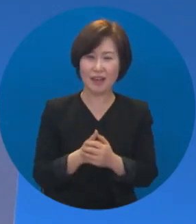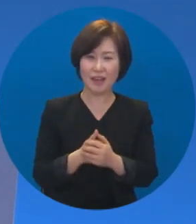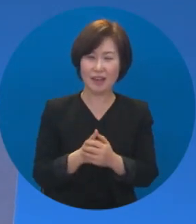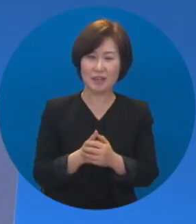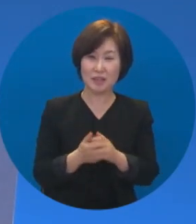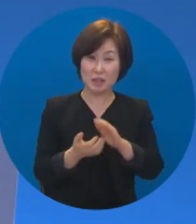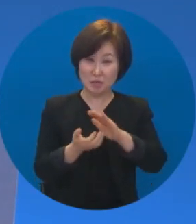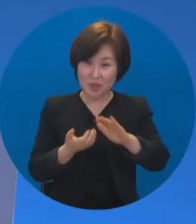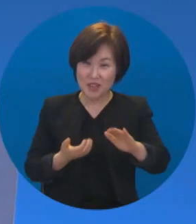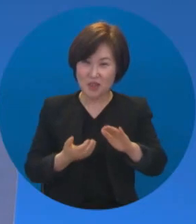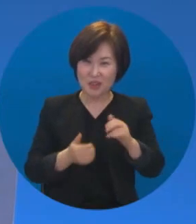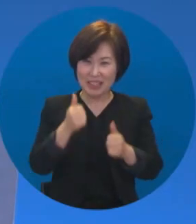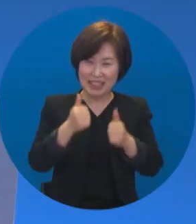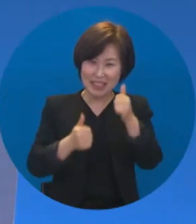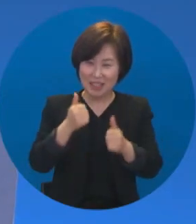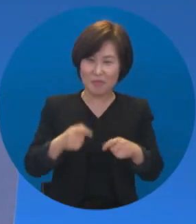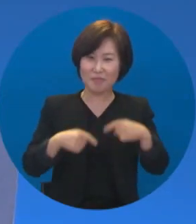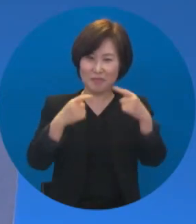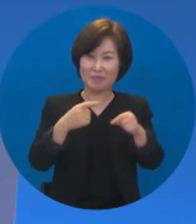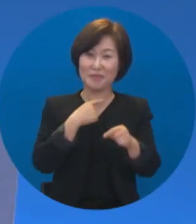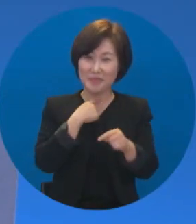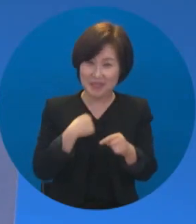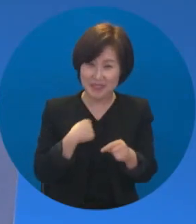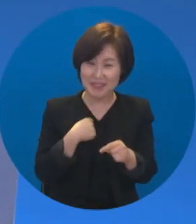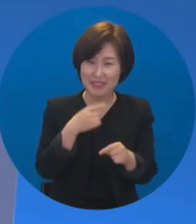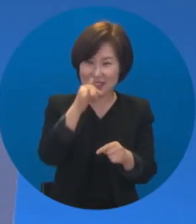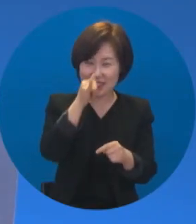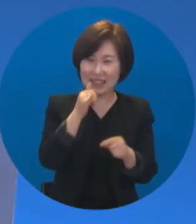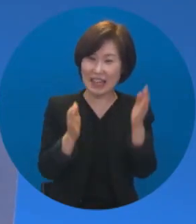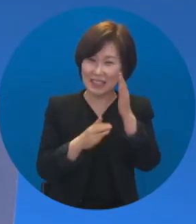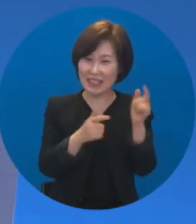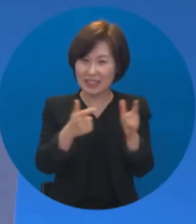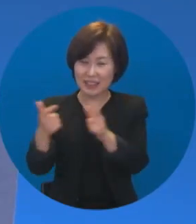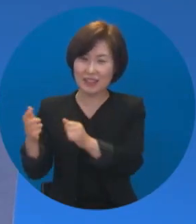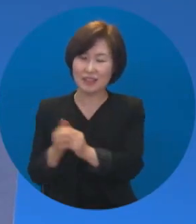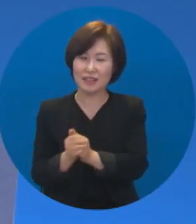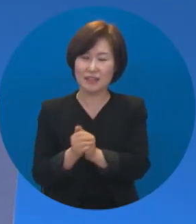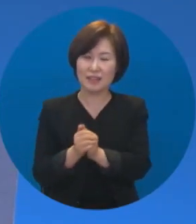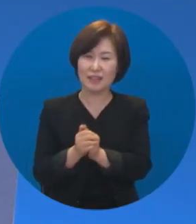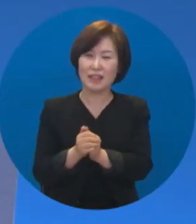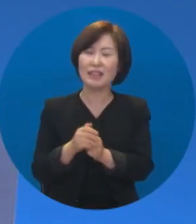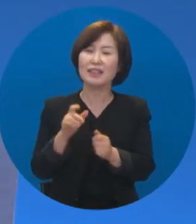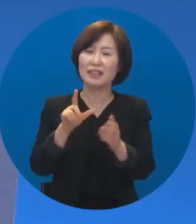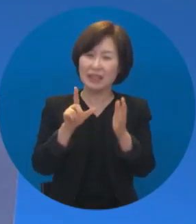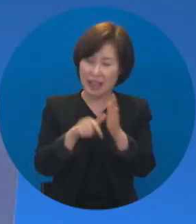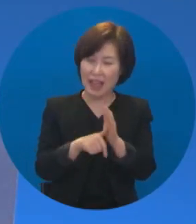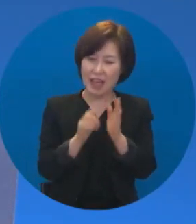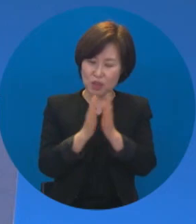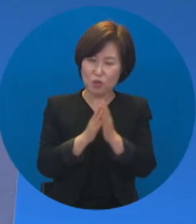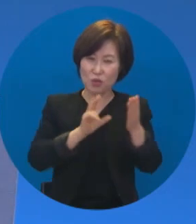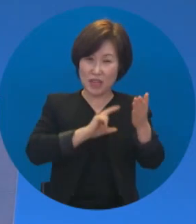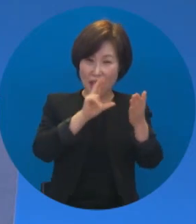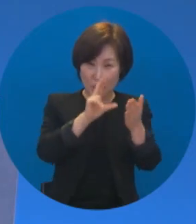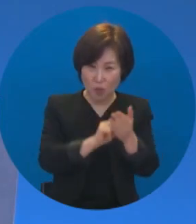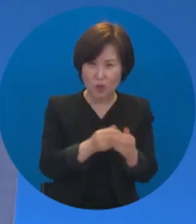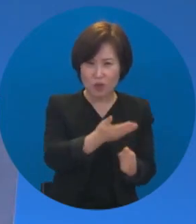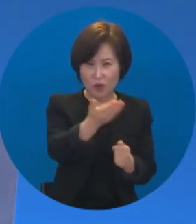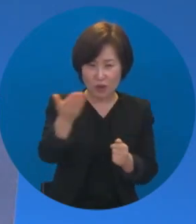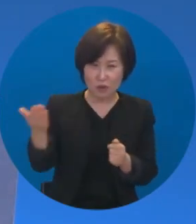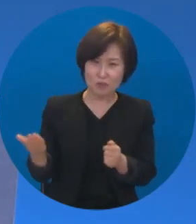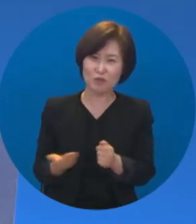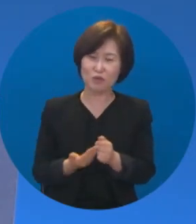수험생이셨던 분들도 이 자리에 계실 텐데요. 그때 저의 기도 제목, 또 여러분의 기도 제목,